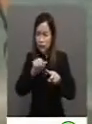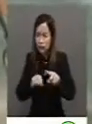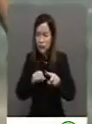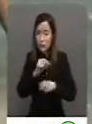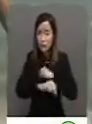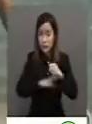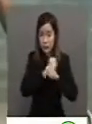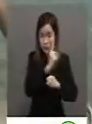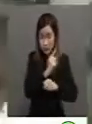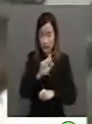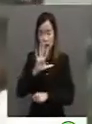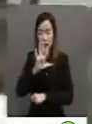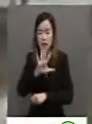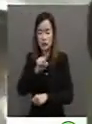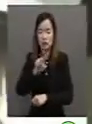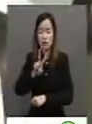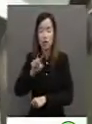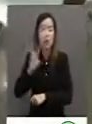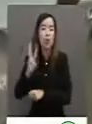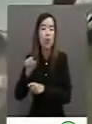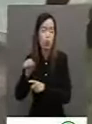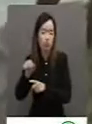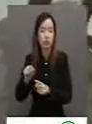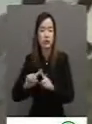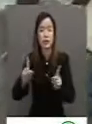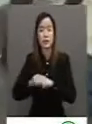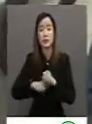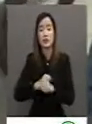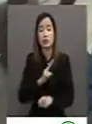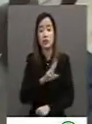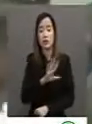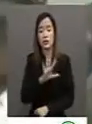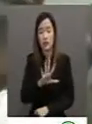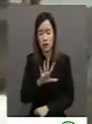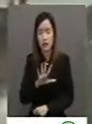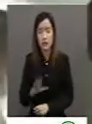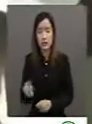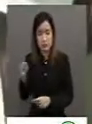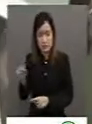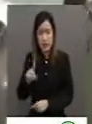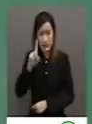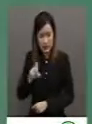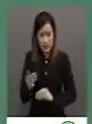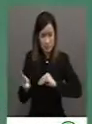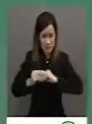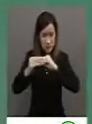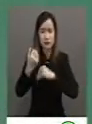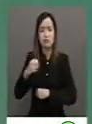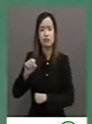ละประมาณ 5.26 ตัวนะคะแต่พอมาปี2555พยูนตายเพิ่มขึ้นเป็น13ตัว